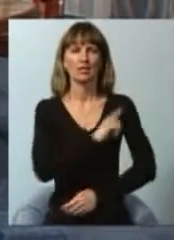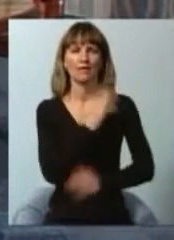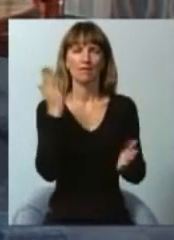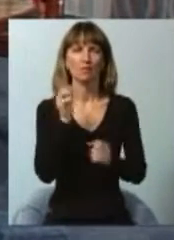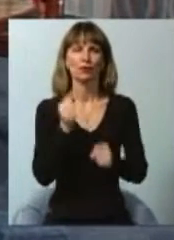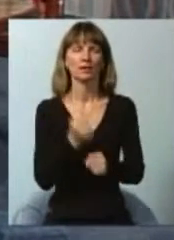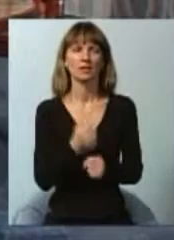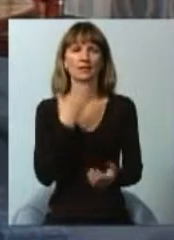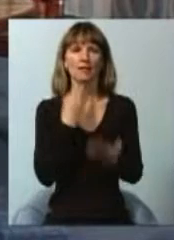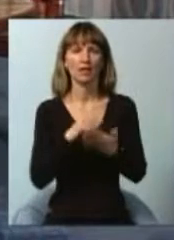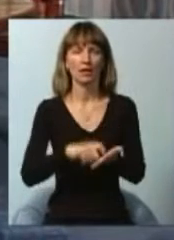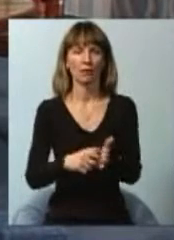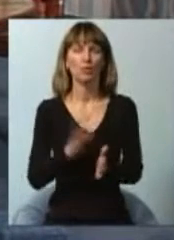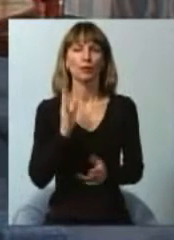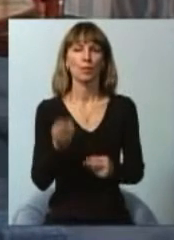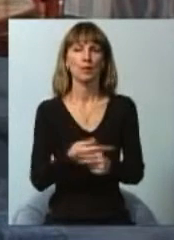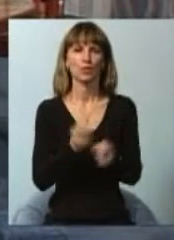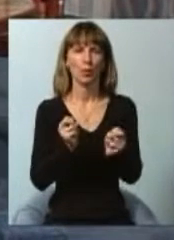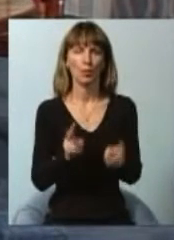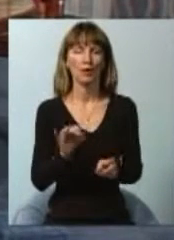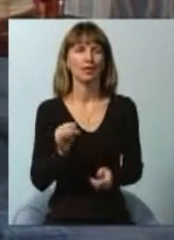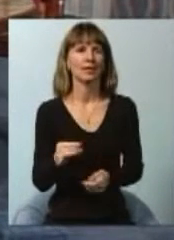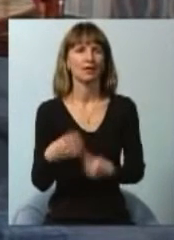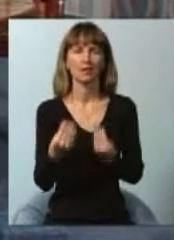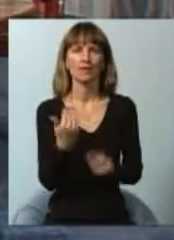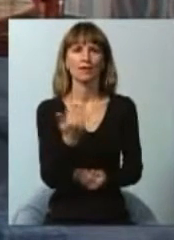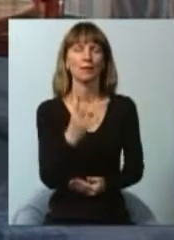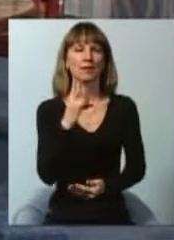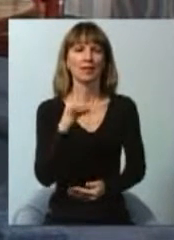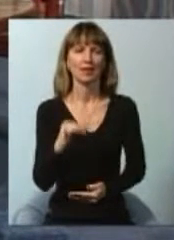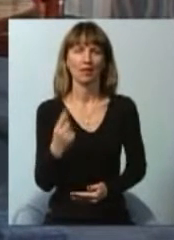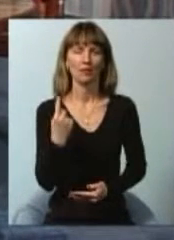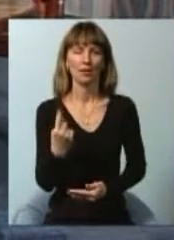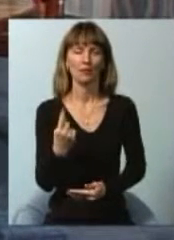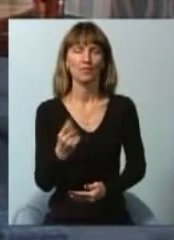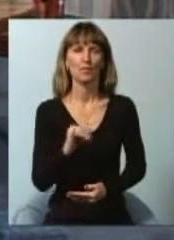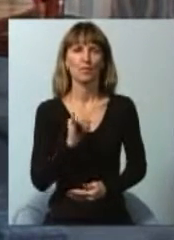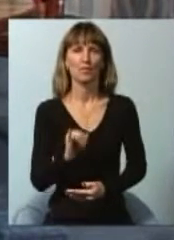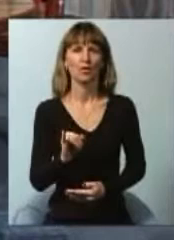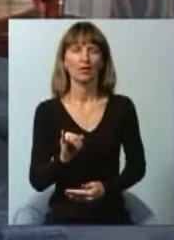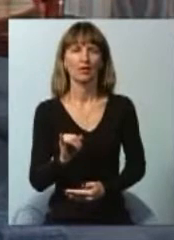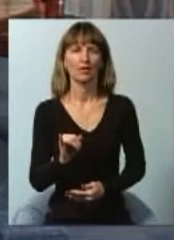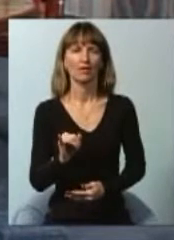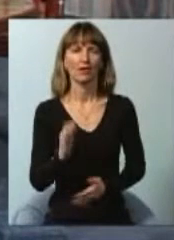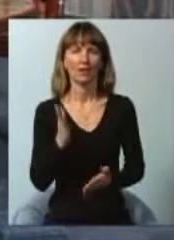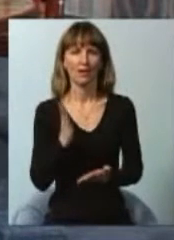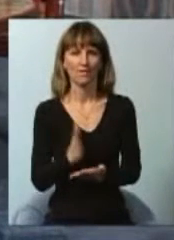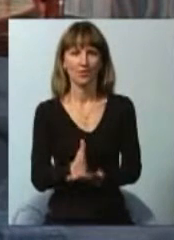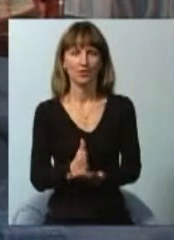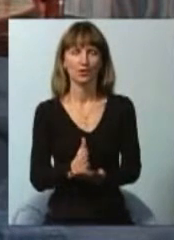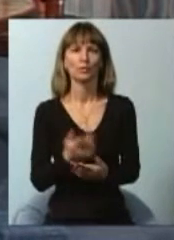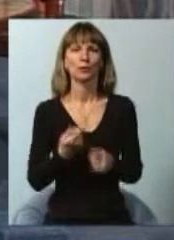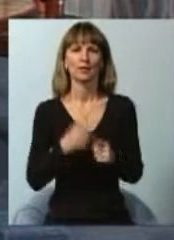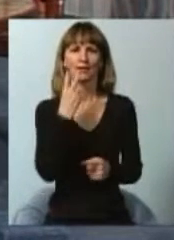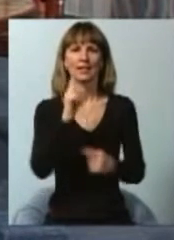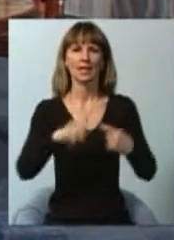кімнаті. Він буде цілком безпечним та не завдасть вам жодного такого поганого там явища. Тож,